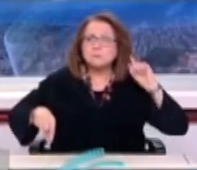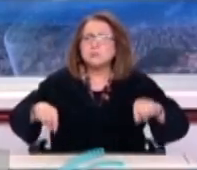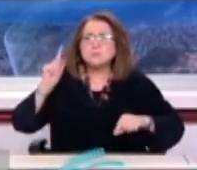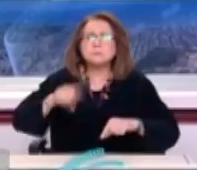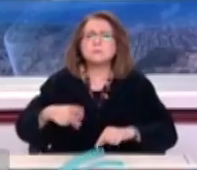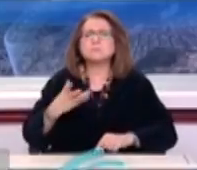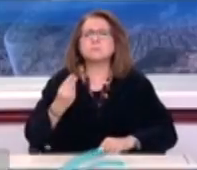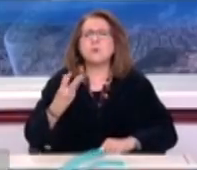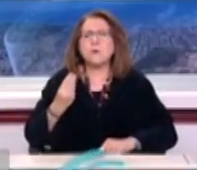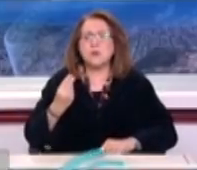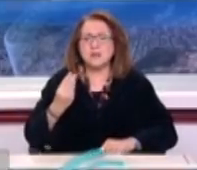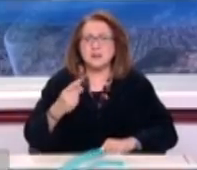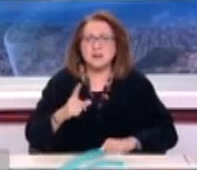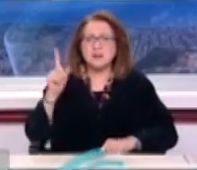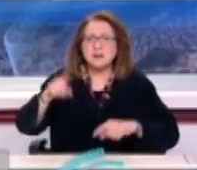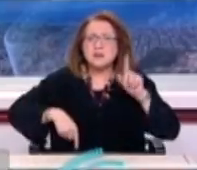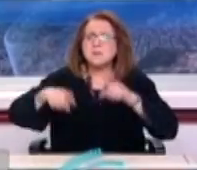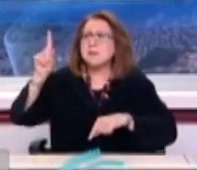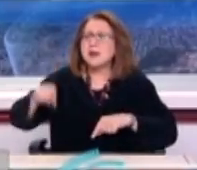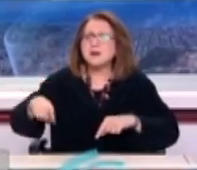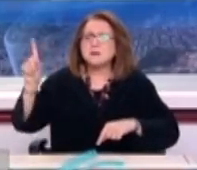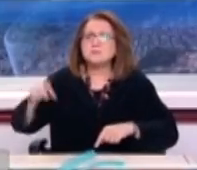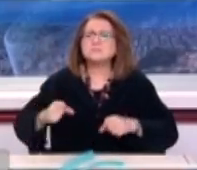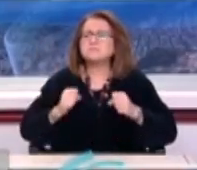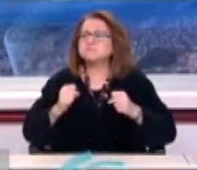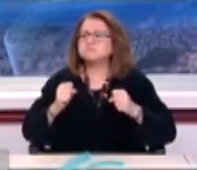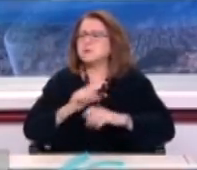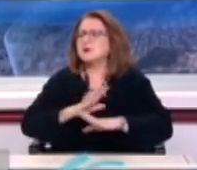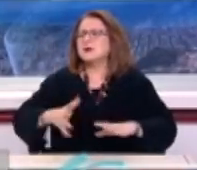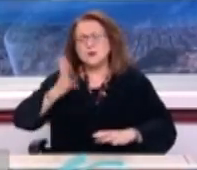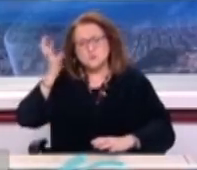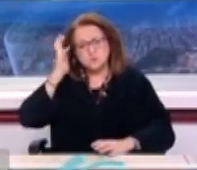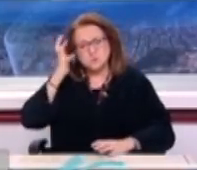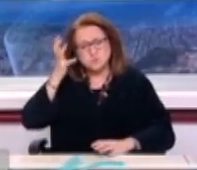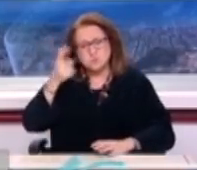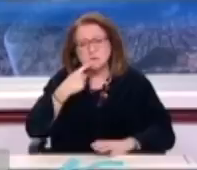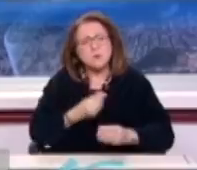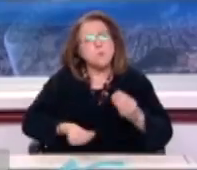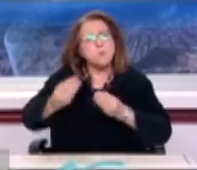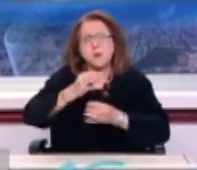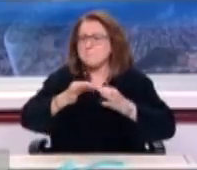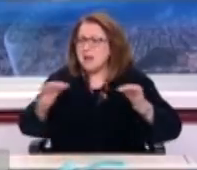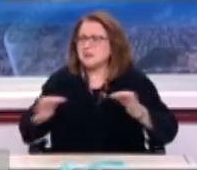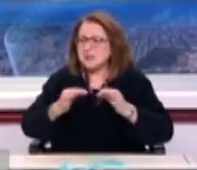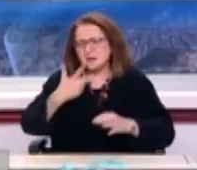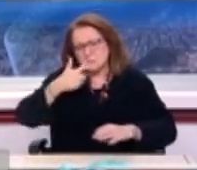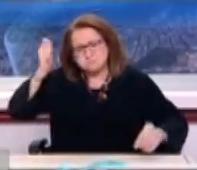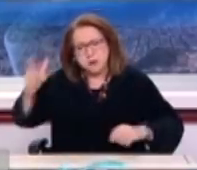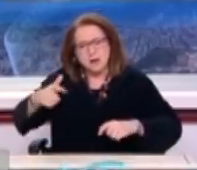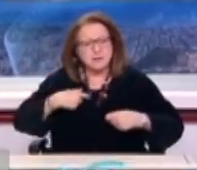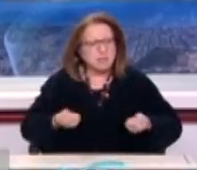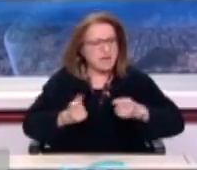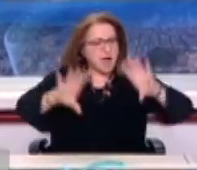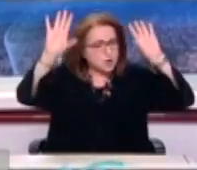εις ένδειξη αγανάκτησης κατά κάποιο τρόπο για κάποια από τα μαζικά μέτρα, τα καθυπερβολήν που ανακοινώθηκαν την προηγούμενη εβδομάδα. Θα σας πω εδώ κάτι που είναι πολύ